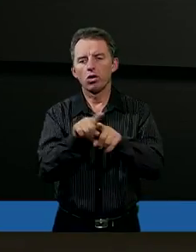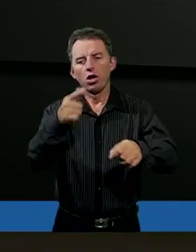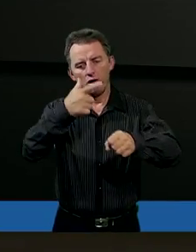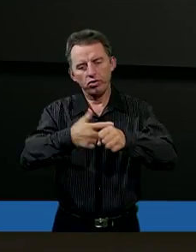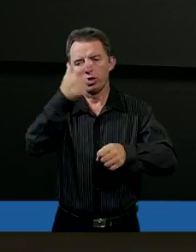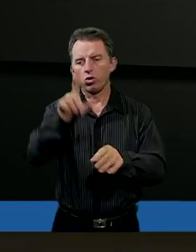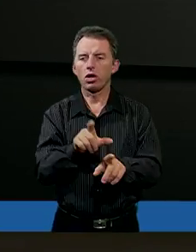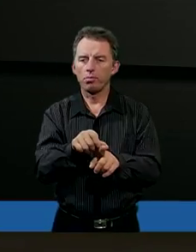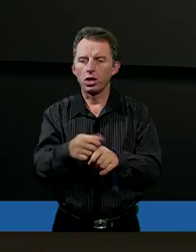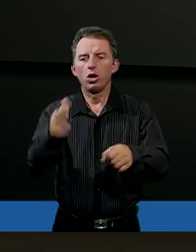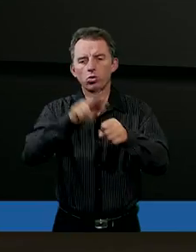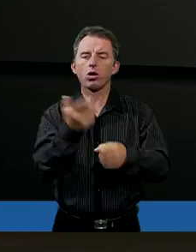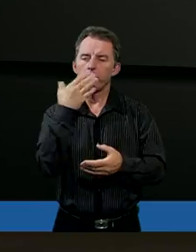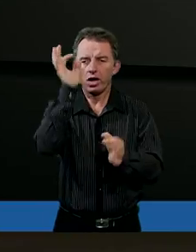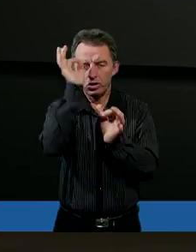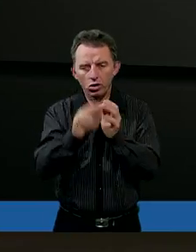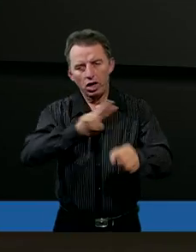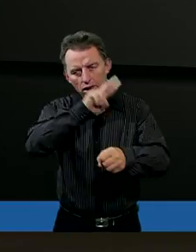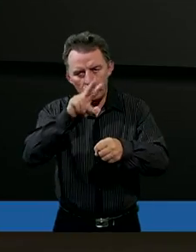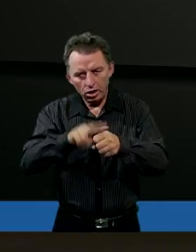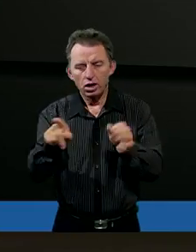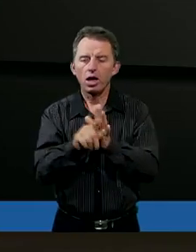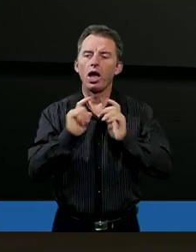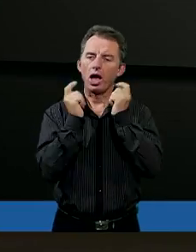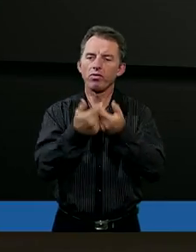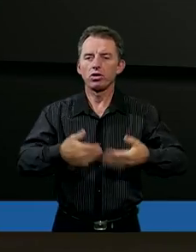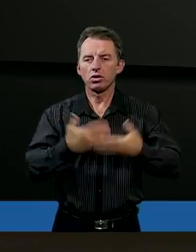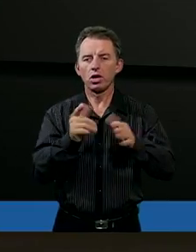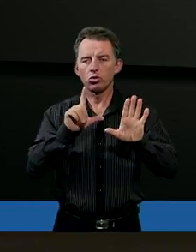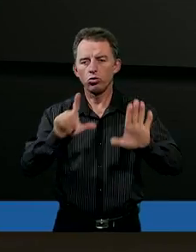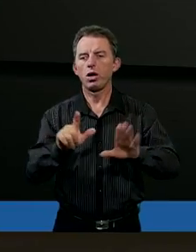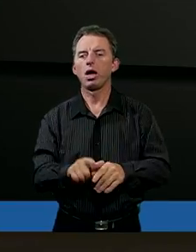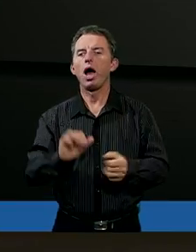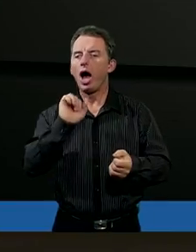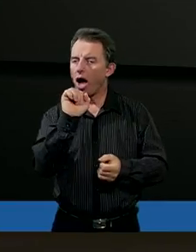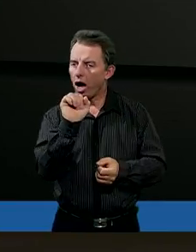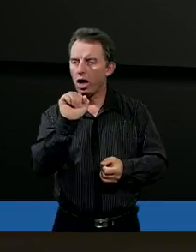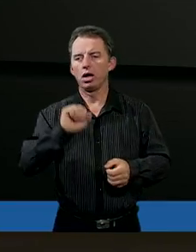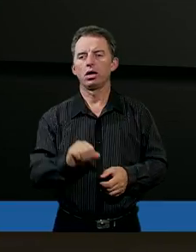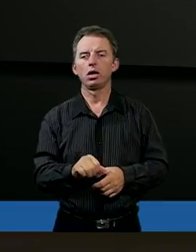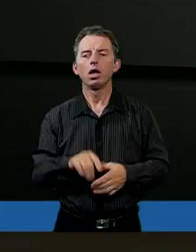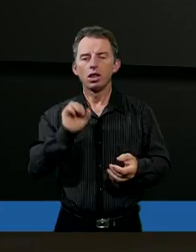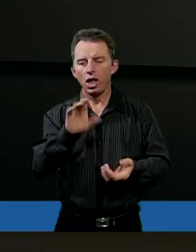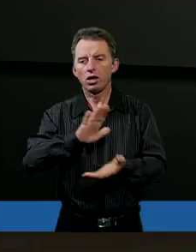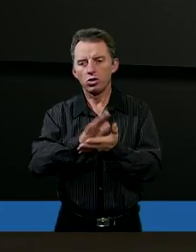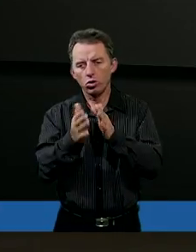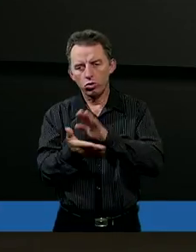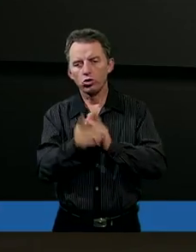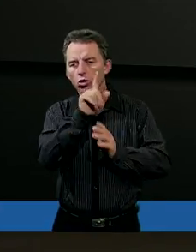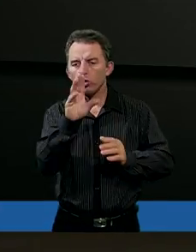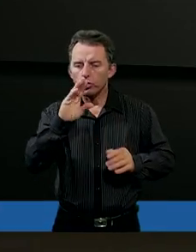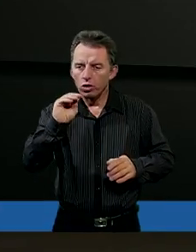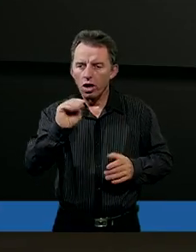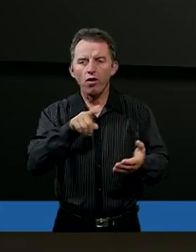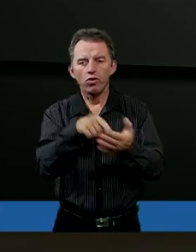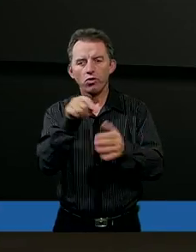22 października, który jest bardzo szczególną datą dla Adwentystów Dnia Siódmego, a tak się złożyło, że